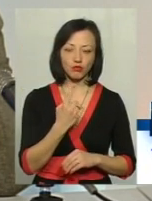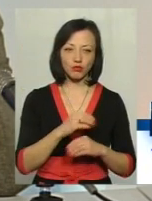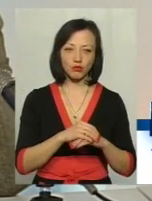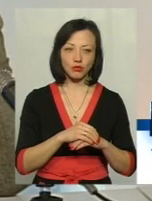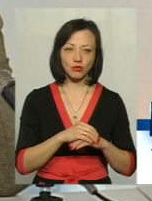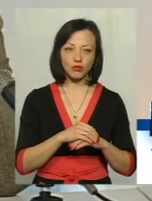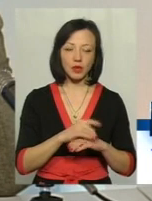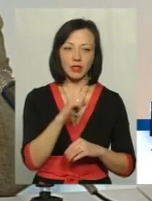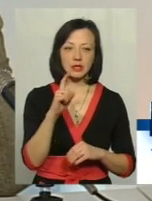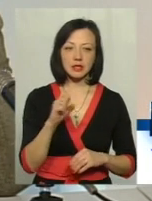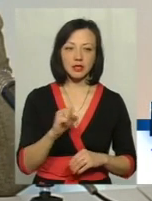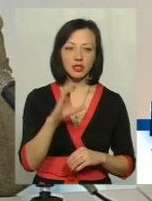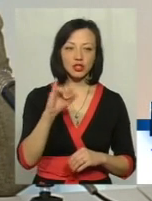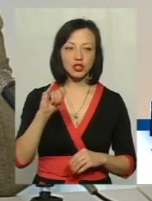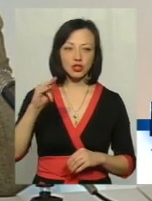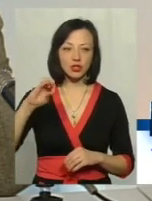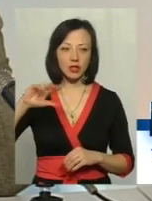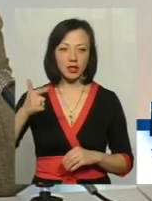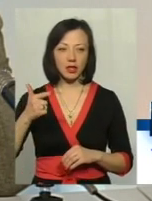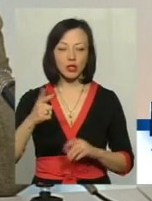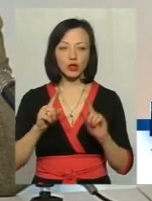за січень місяць.